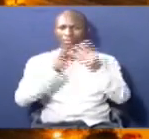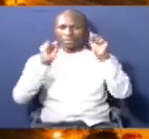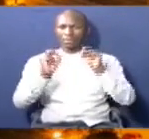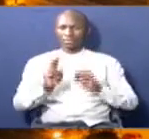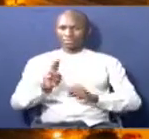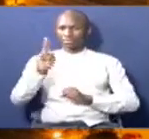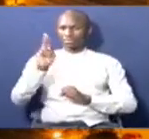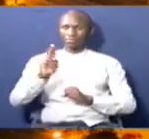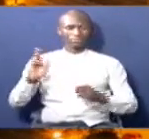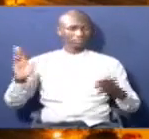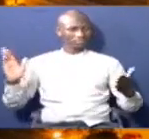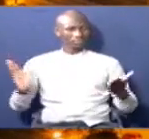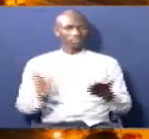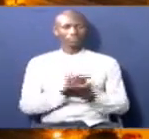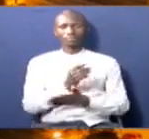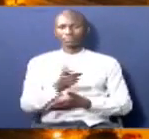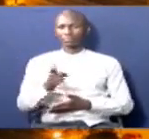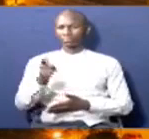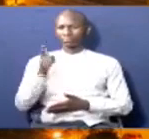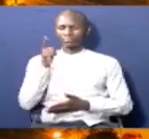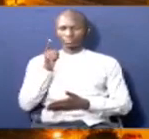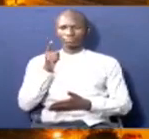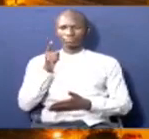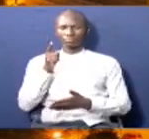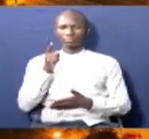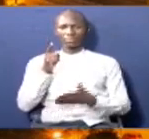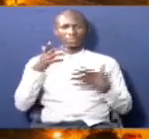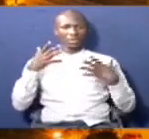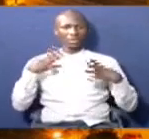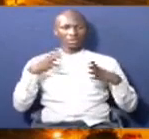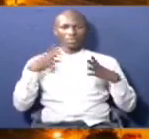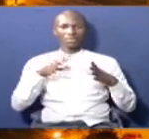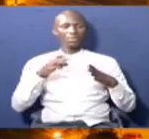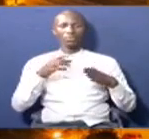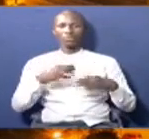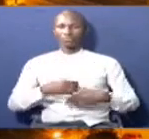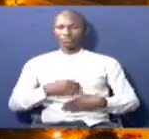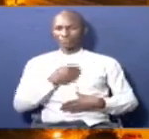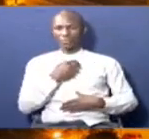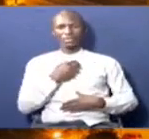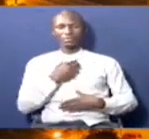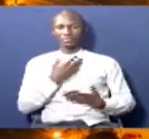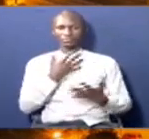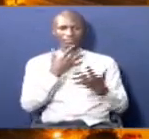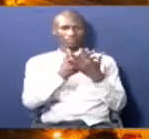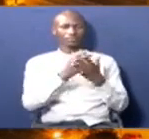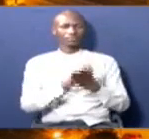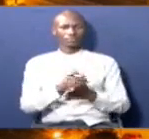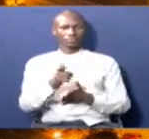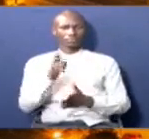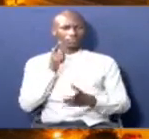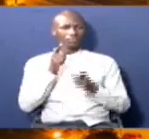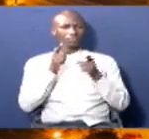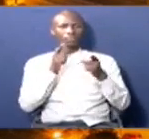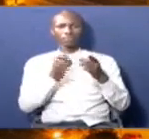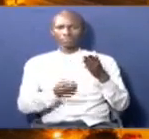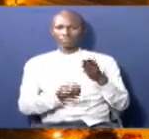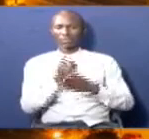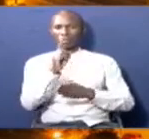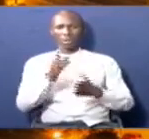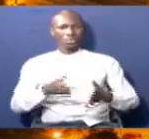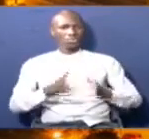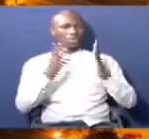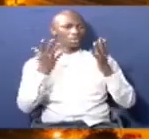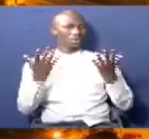Kenyatta kubetanga Mwiao ula unasia endomo kumadhokea Mayela ni Mwiao wekiwe tanzia